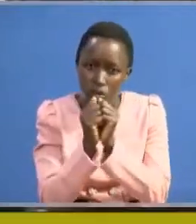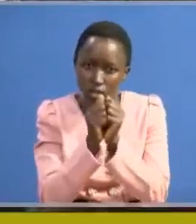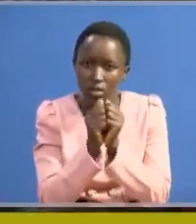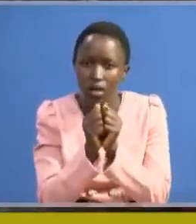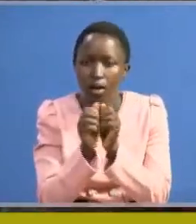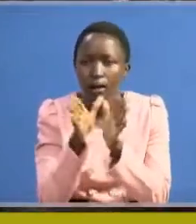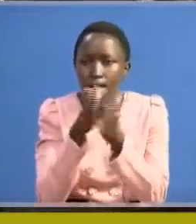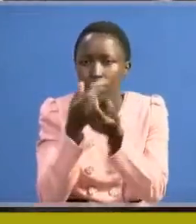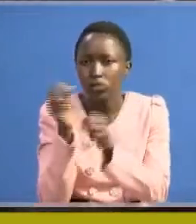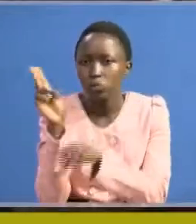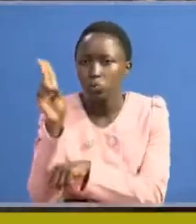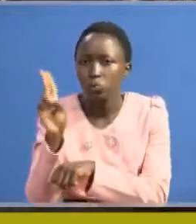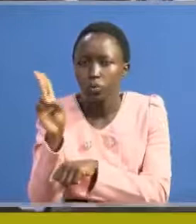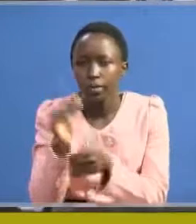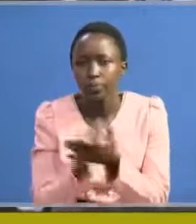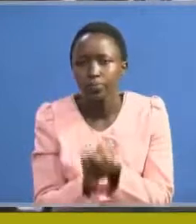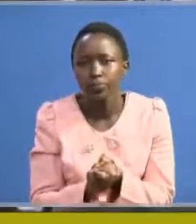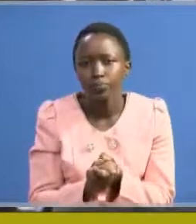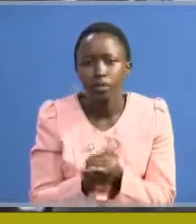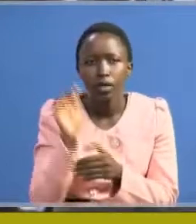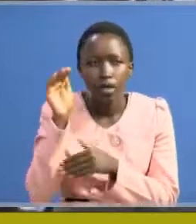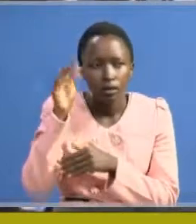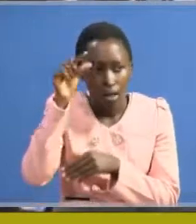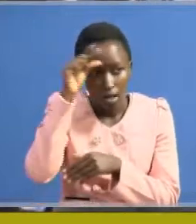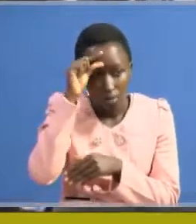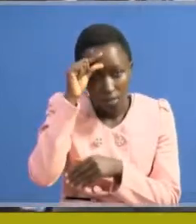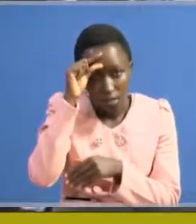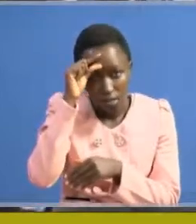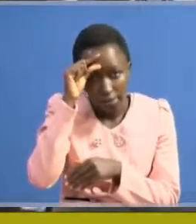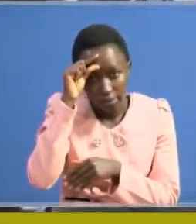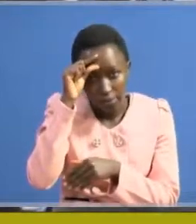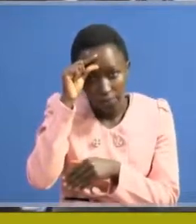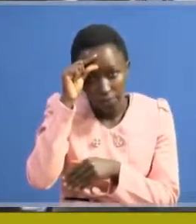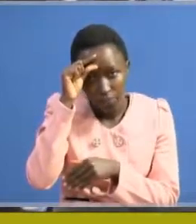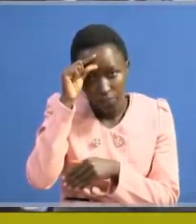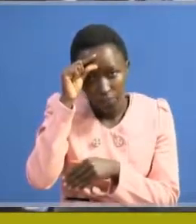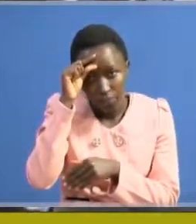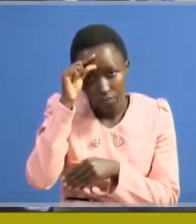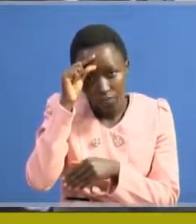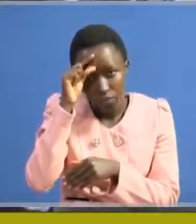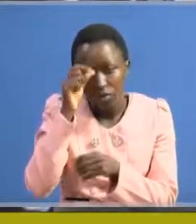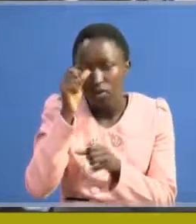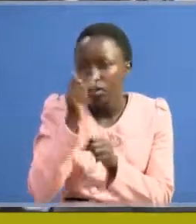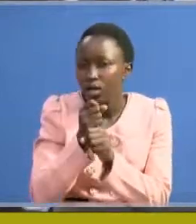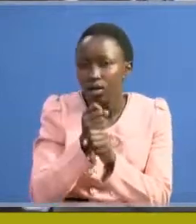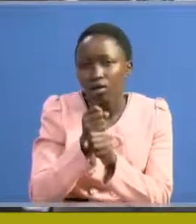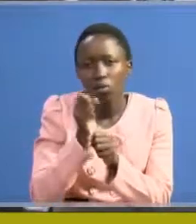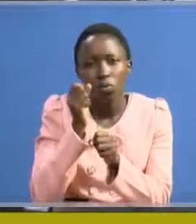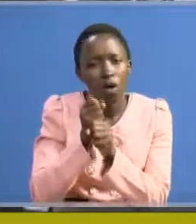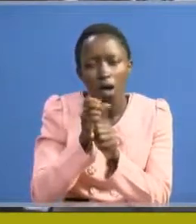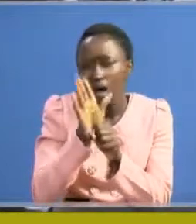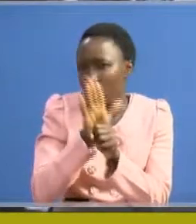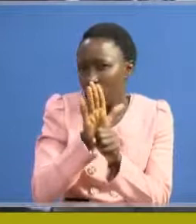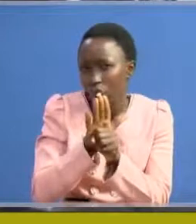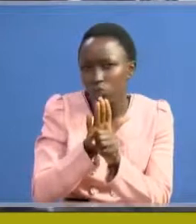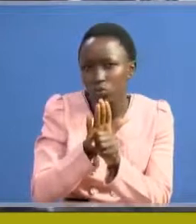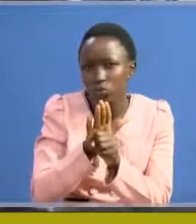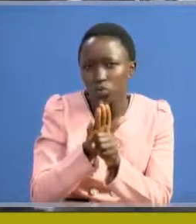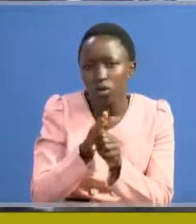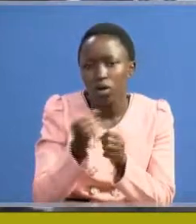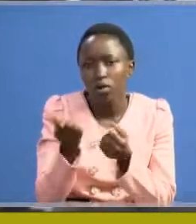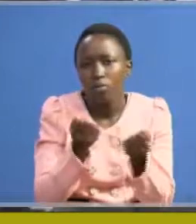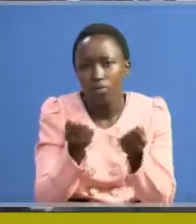na rais Uhuru Kenyatta. Tunaomba serikali, kwa sababu mzee amefanya kazi mingi, amekuwa driver wa